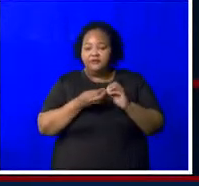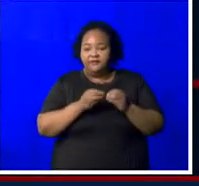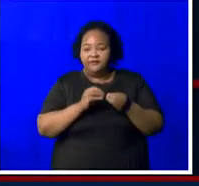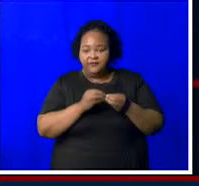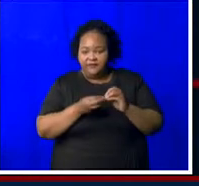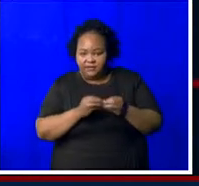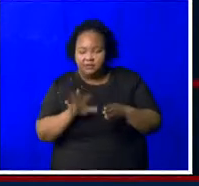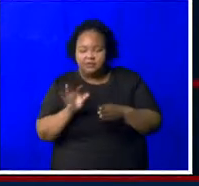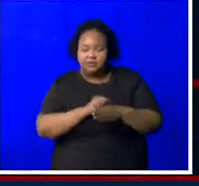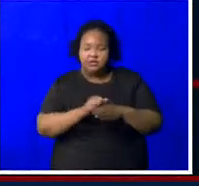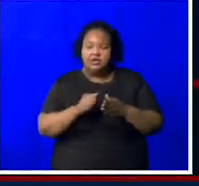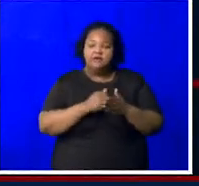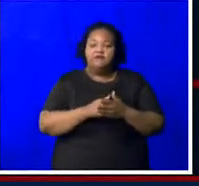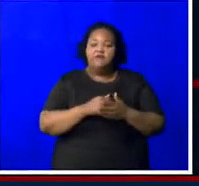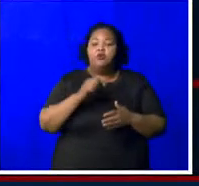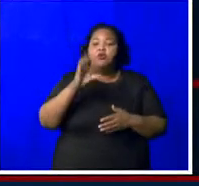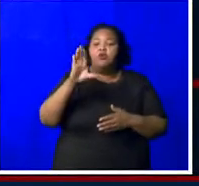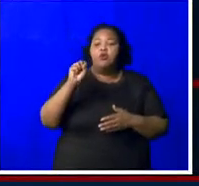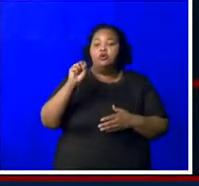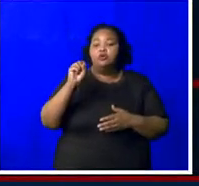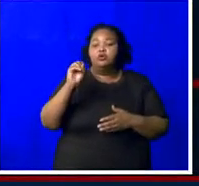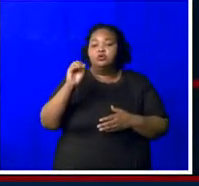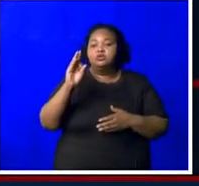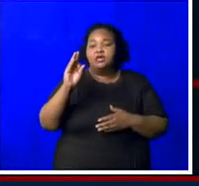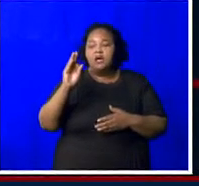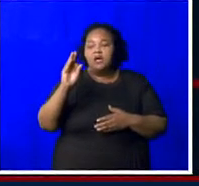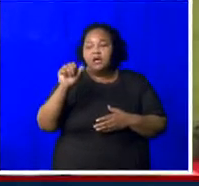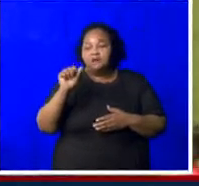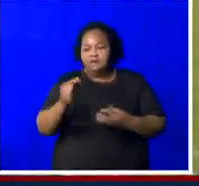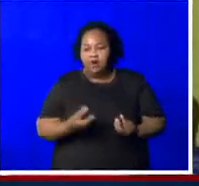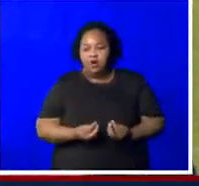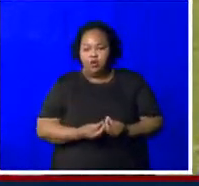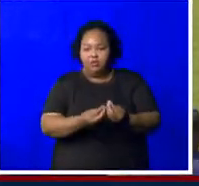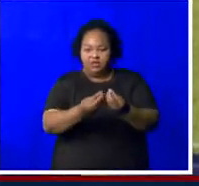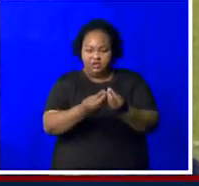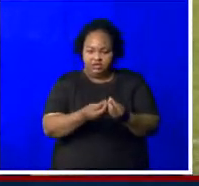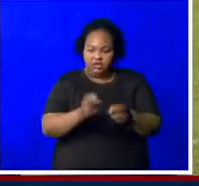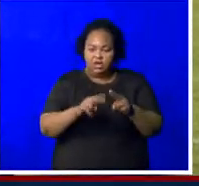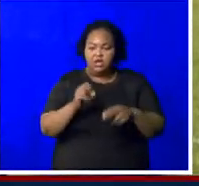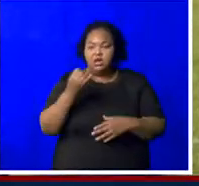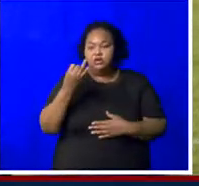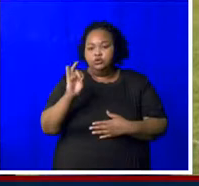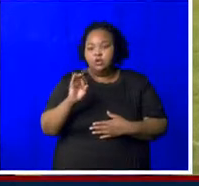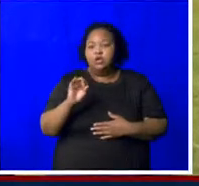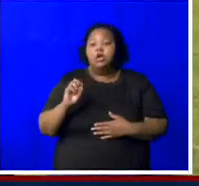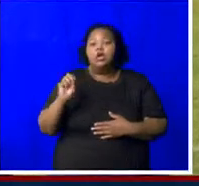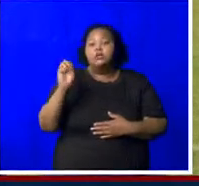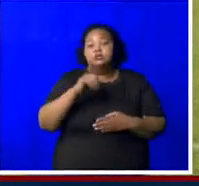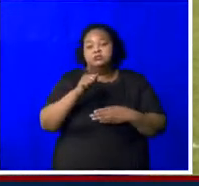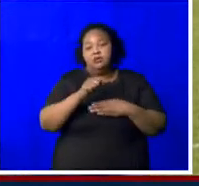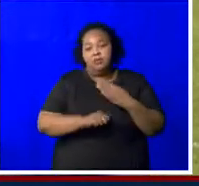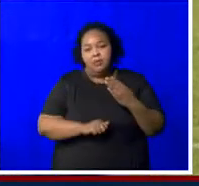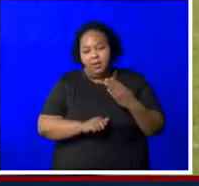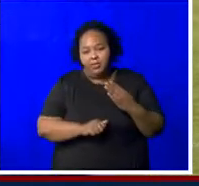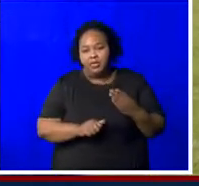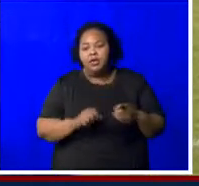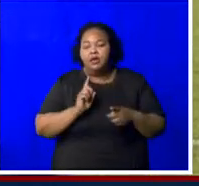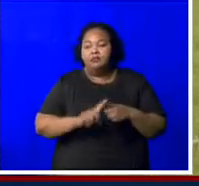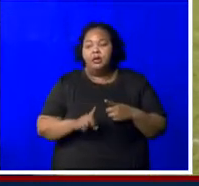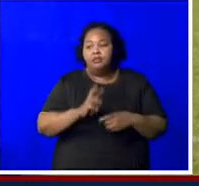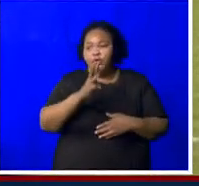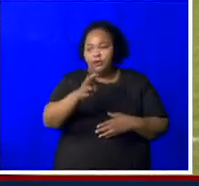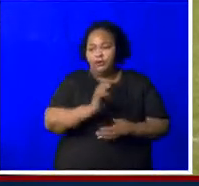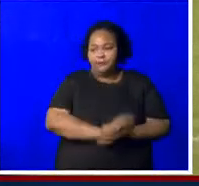20 kosafa lonyaka letawubanjwa ngenyanga yinyoni. Likhethelo lakuleli lema under 20 liyaxubeka